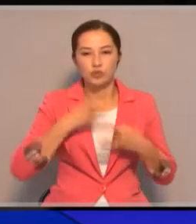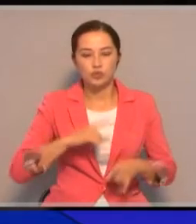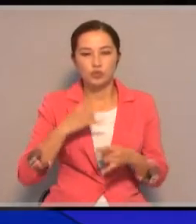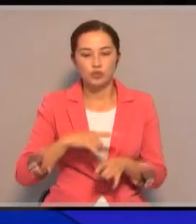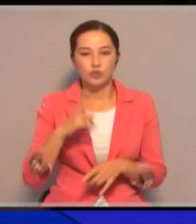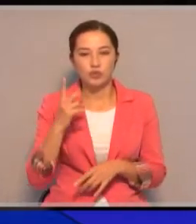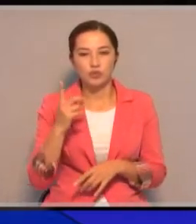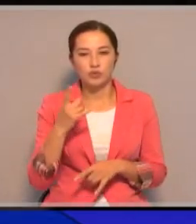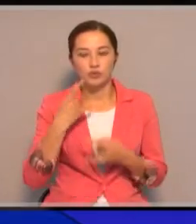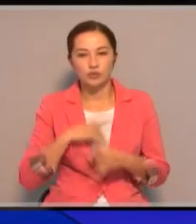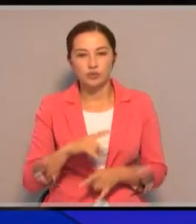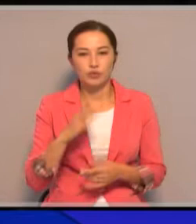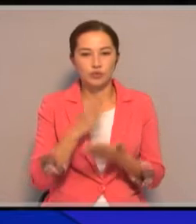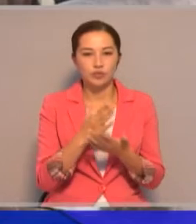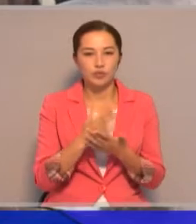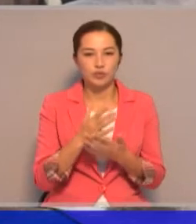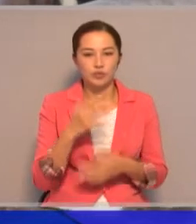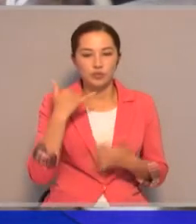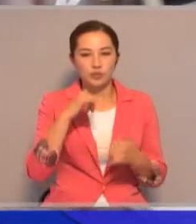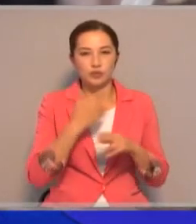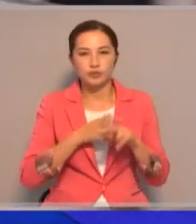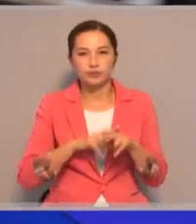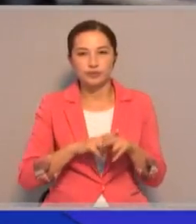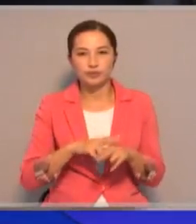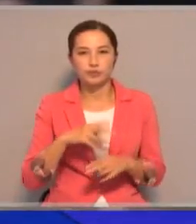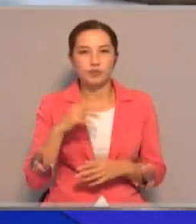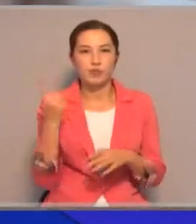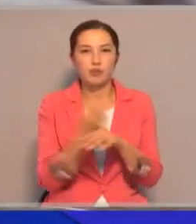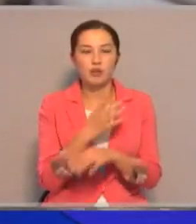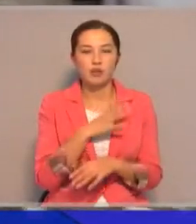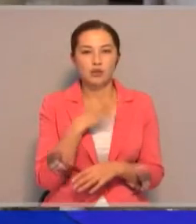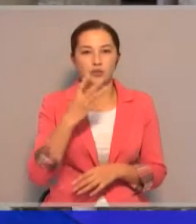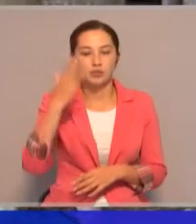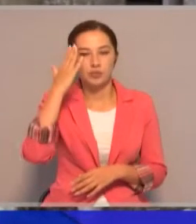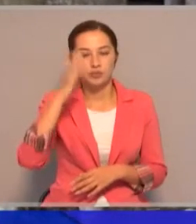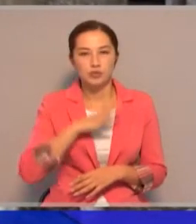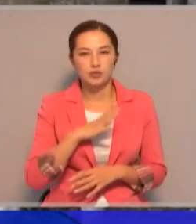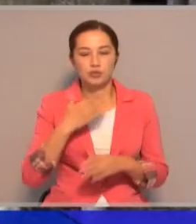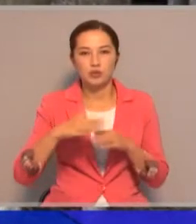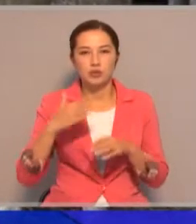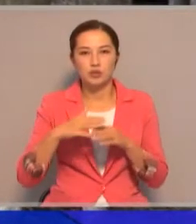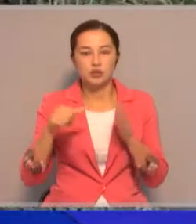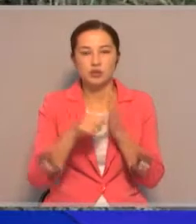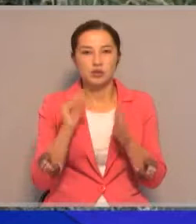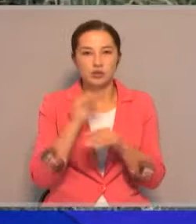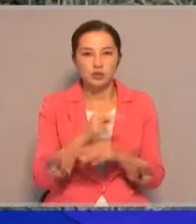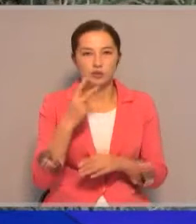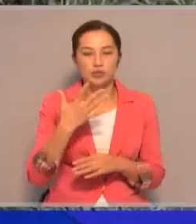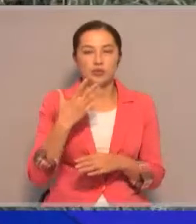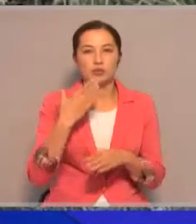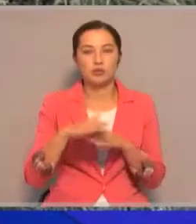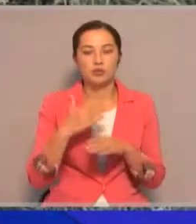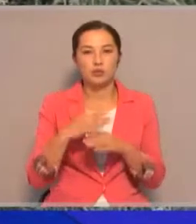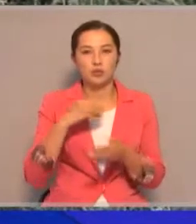жатса, екіншісі шығып жатады ғой сиырлар. Алғашқы кезде 45 бас сиыр, кейіннен 6-ау, қосымша 25 бас